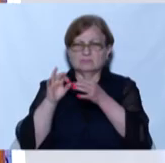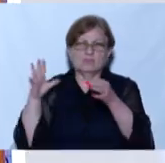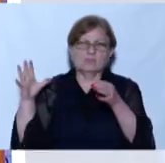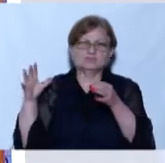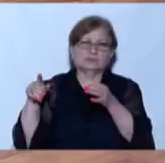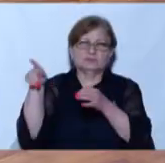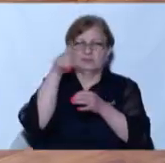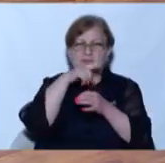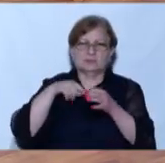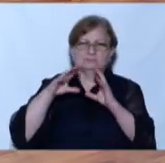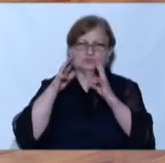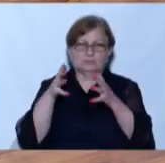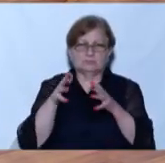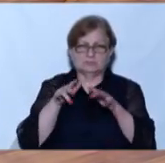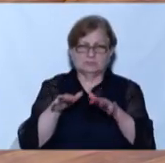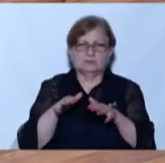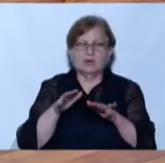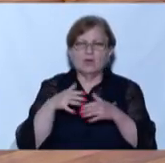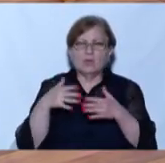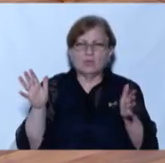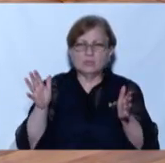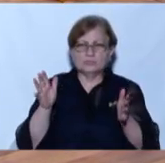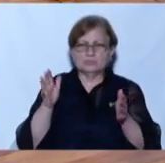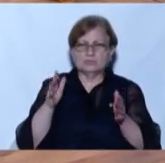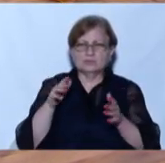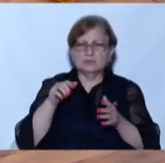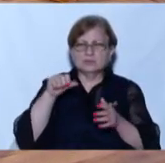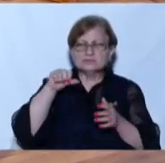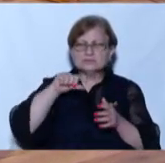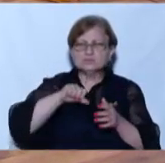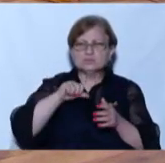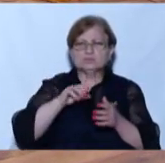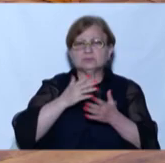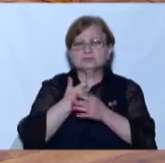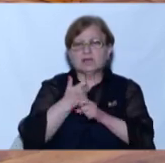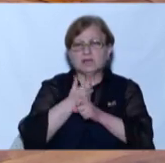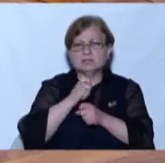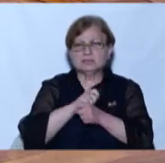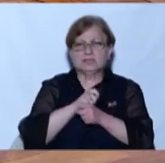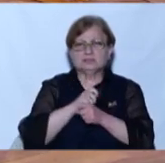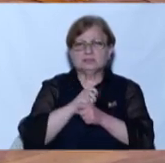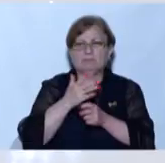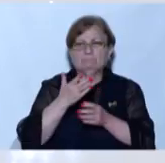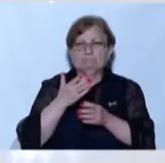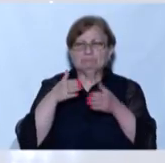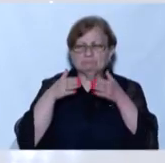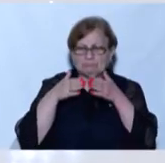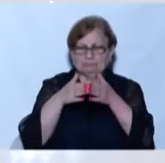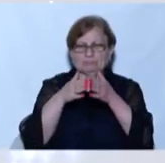ამ პროცესებს და უფრო არის ძალიან ცუდი პროვინციის როლში აღმოჩენილიც კი რა ფაქტურად არის